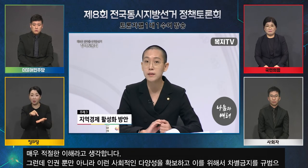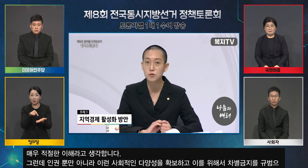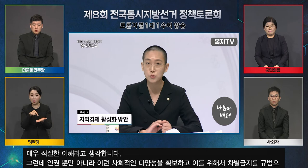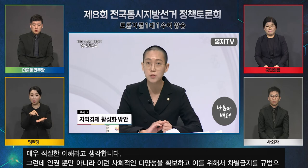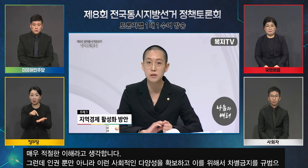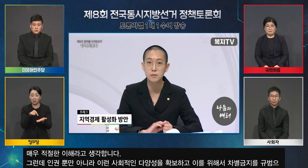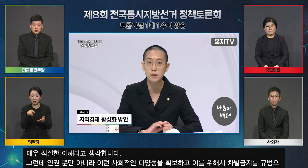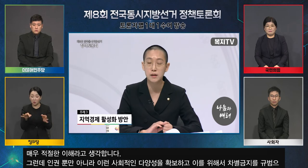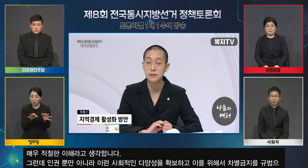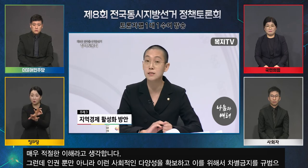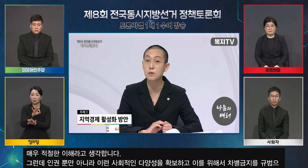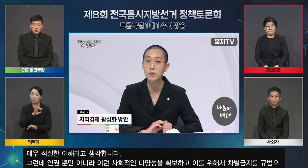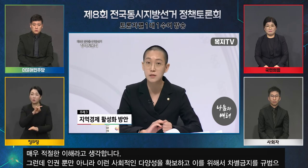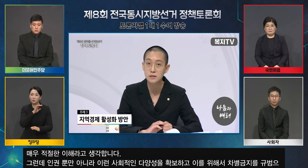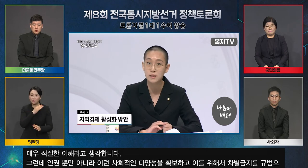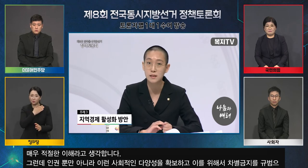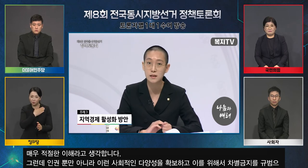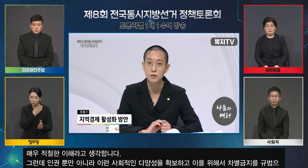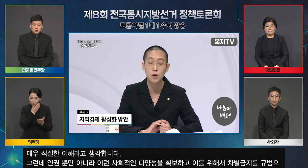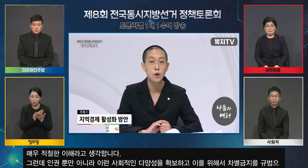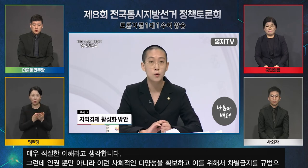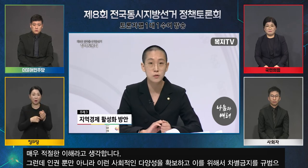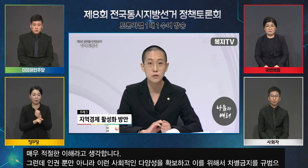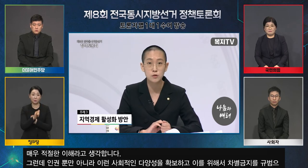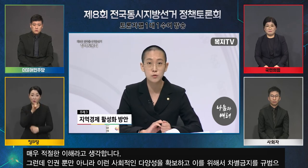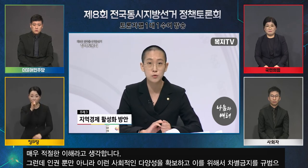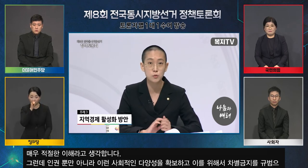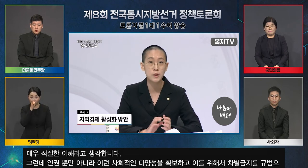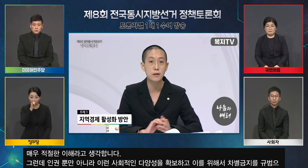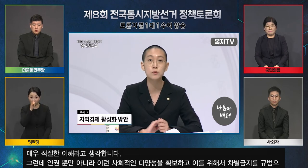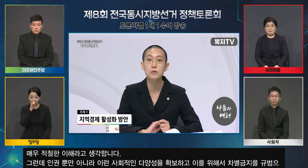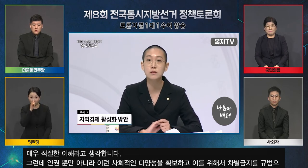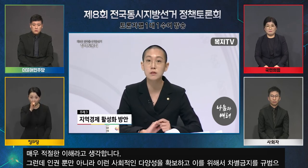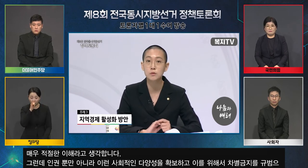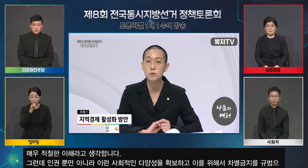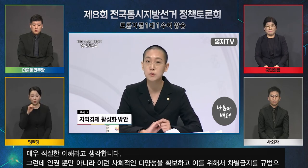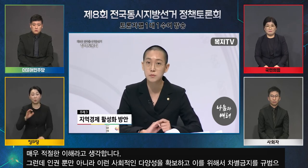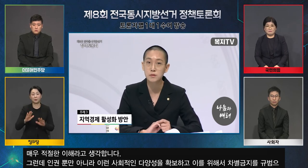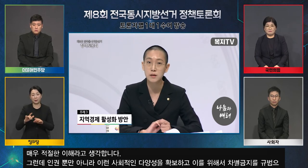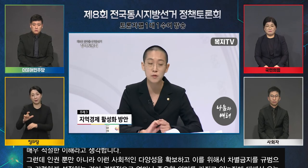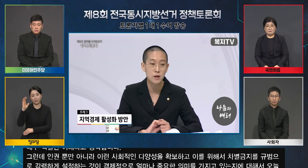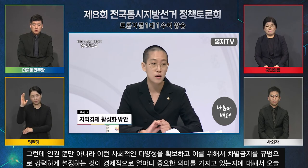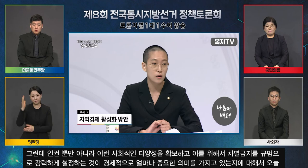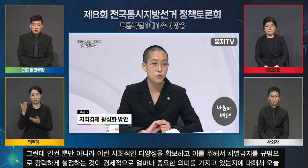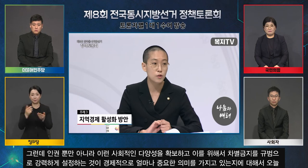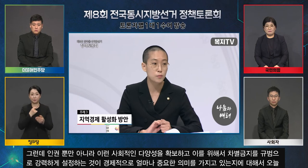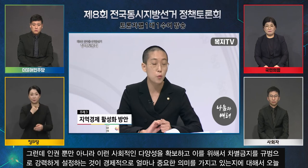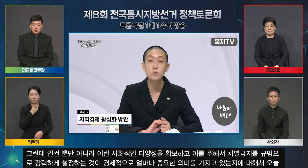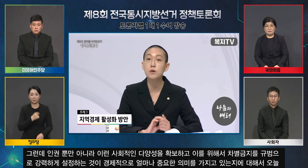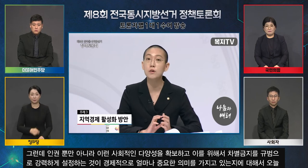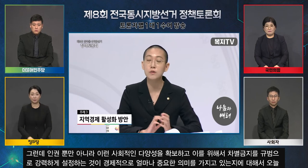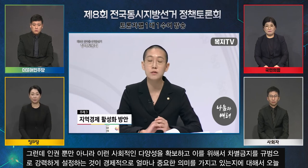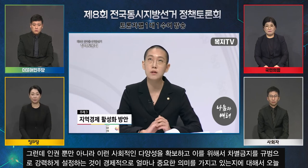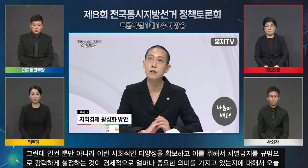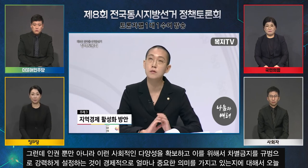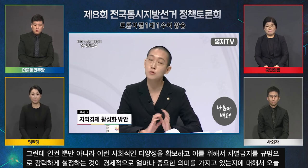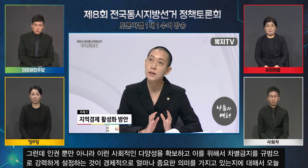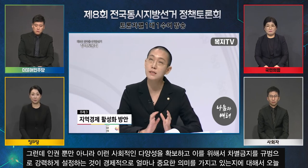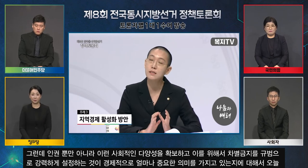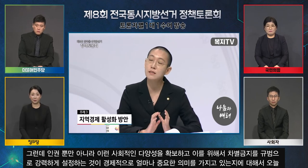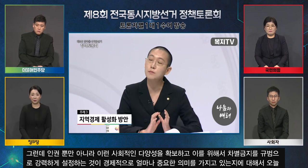얼마나 중요한 의미를 가지고 있는지에 대해서 오늘 저는 좀 강조를 드리고 싶은데요. 그래서 어떤 보고서